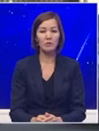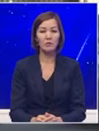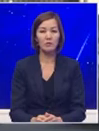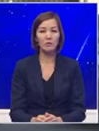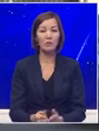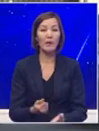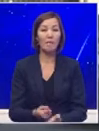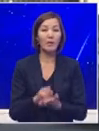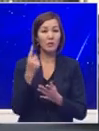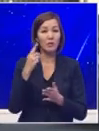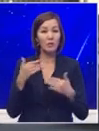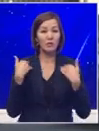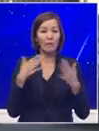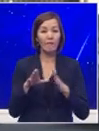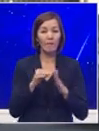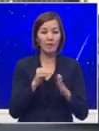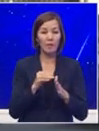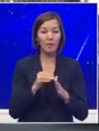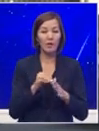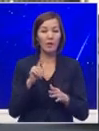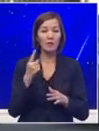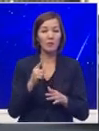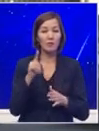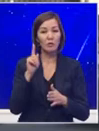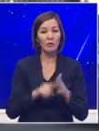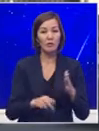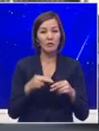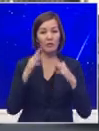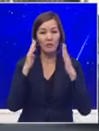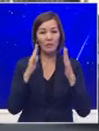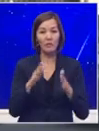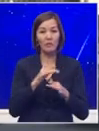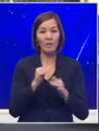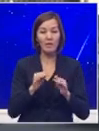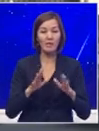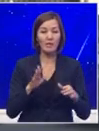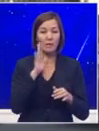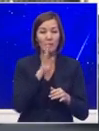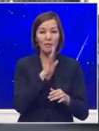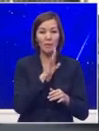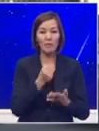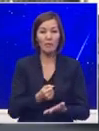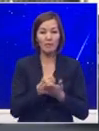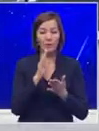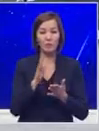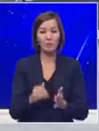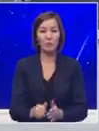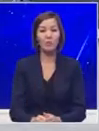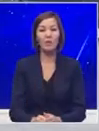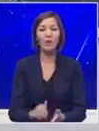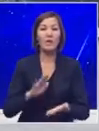поддерживаю инициативу с выборами потому что надеюсь что будет уделено вниманием многодетным матерям и их поддержке